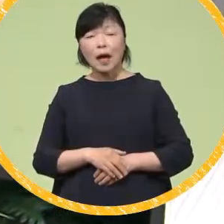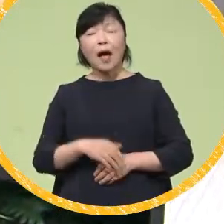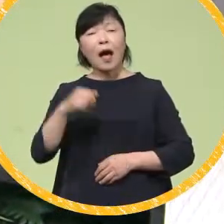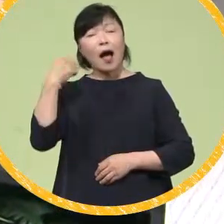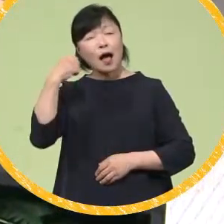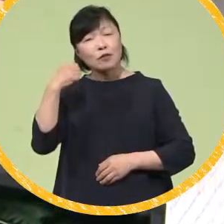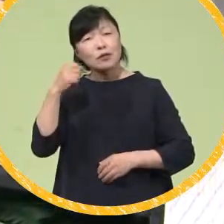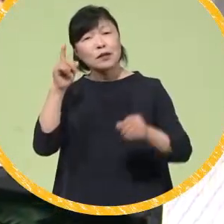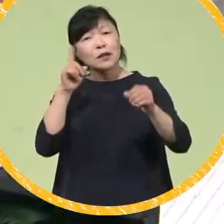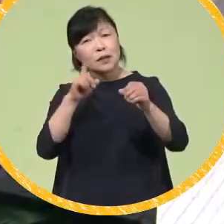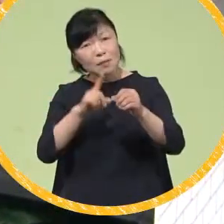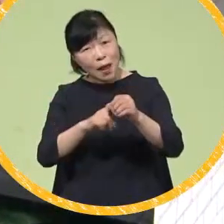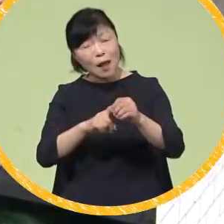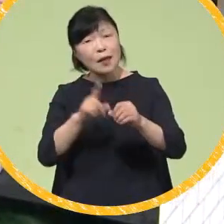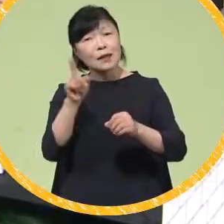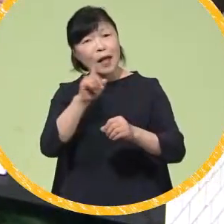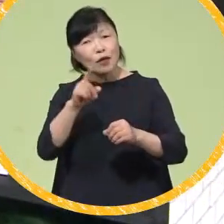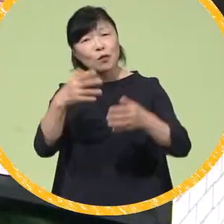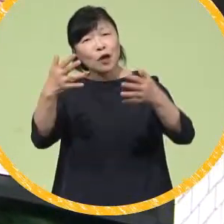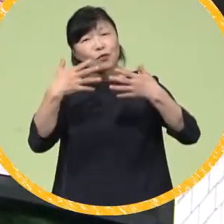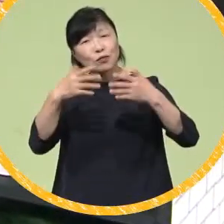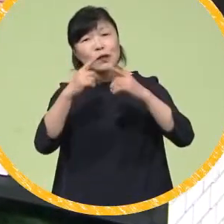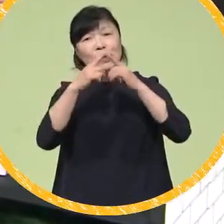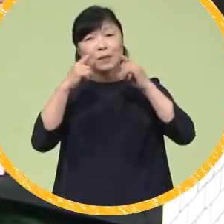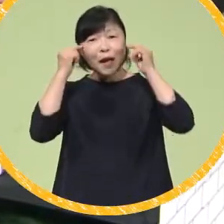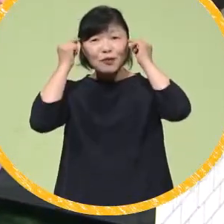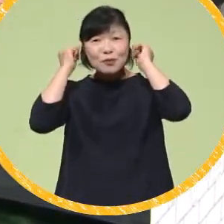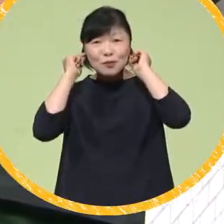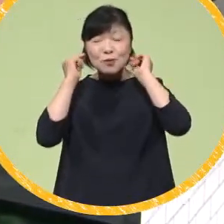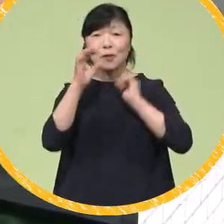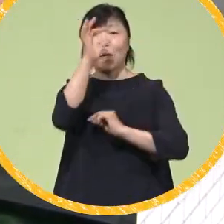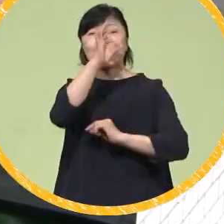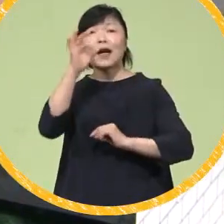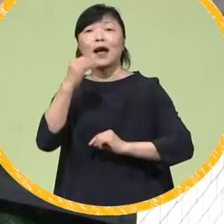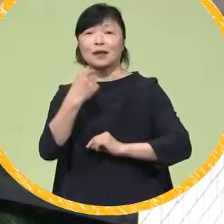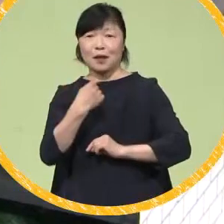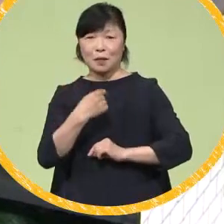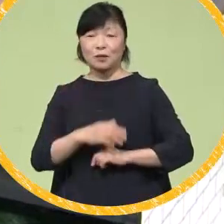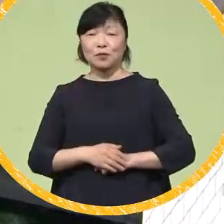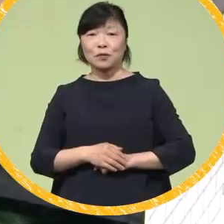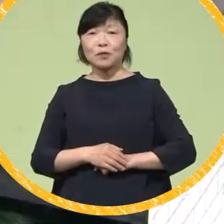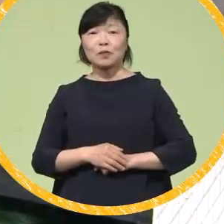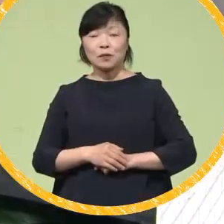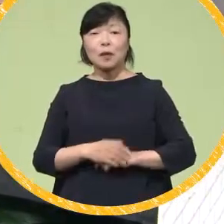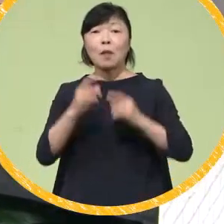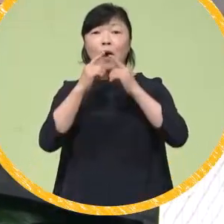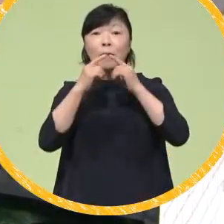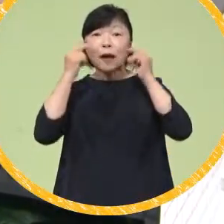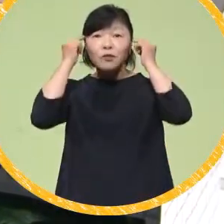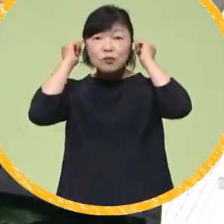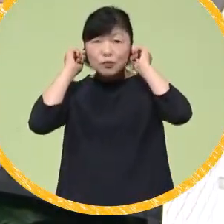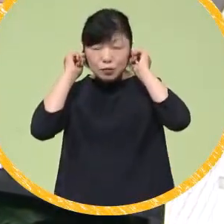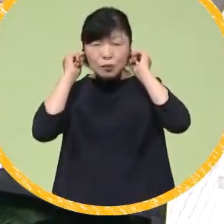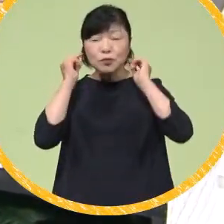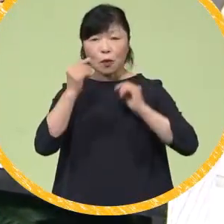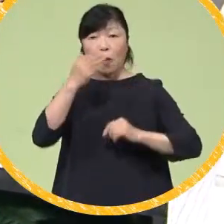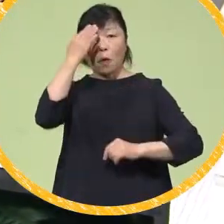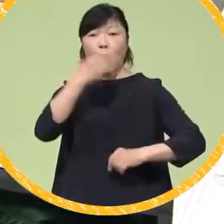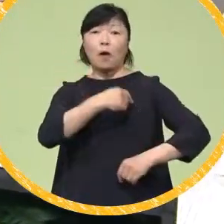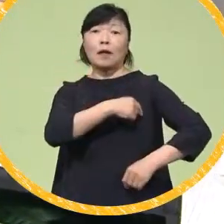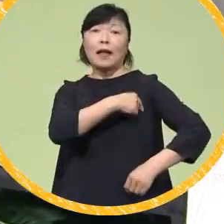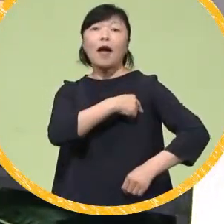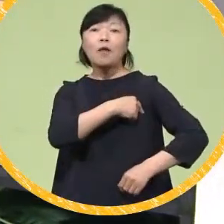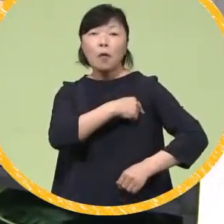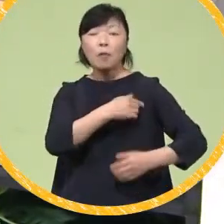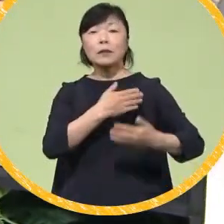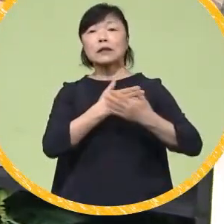なる時に向けてなんとか涼しいマスクね探そうとしていますけれども、まあ、実際マスクをつけることによって体温や心拍数というの